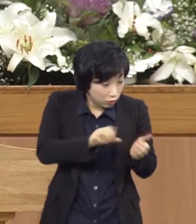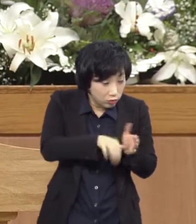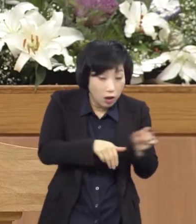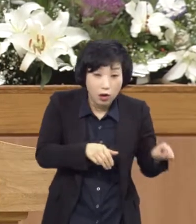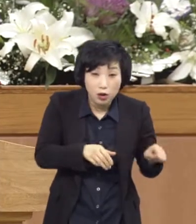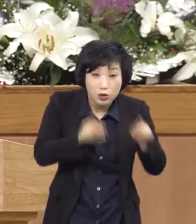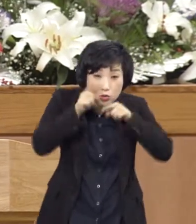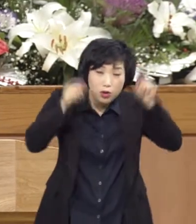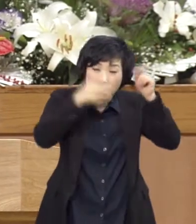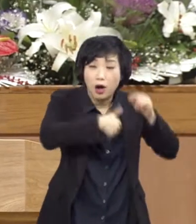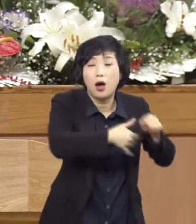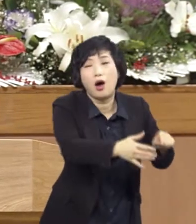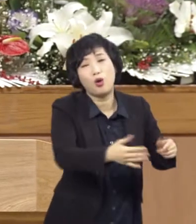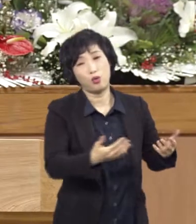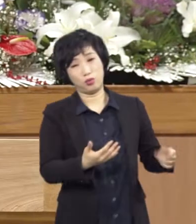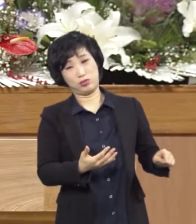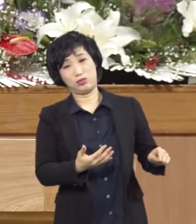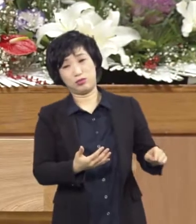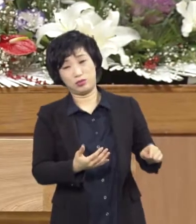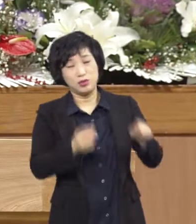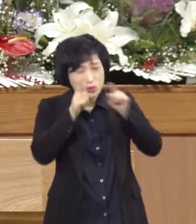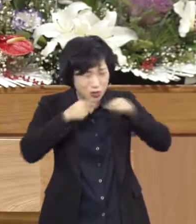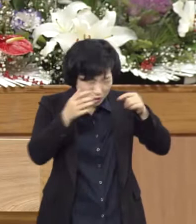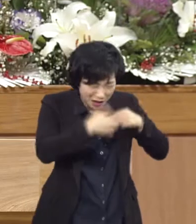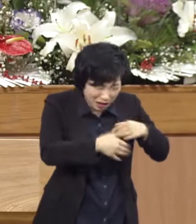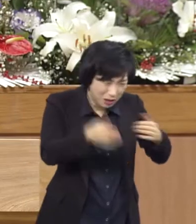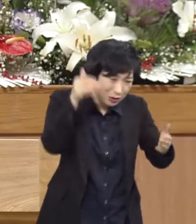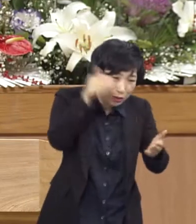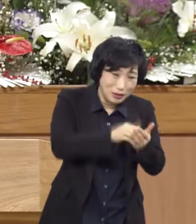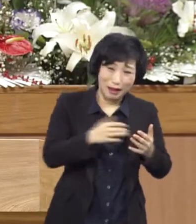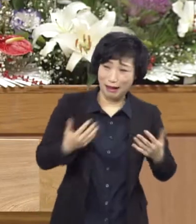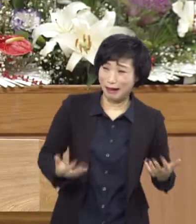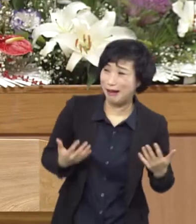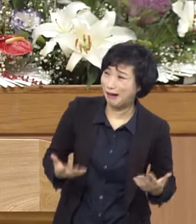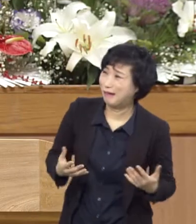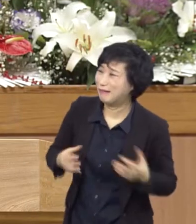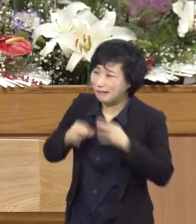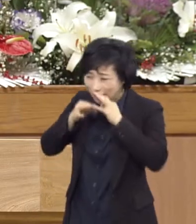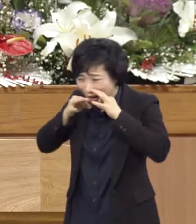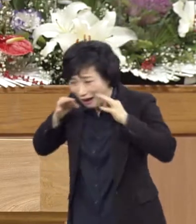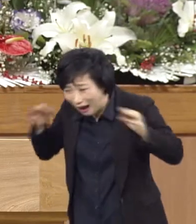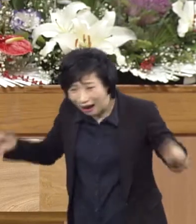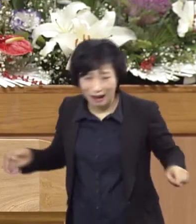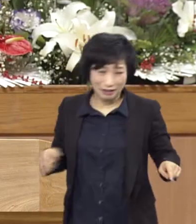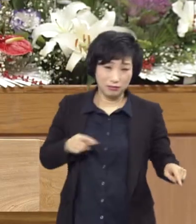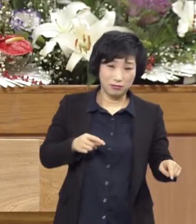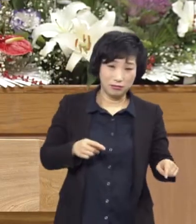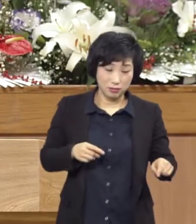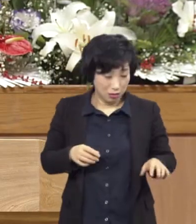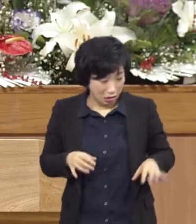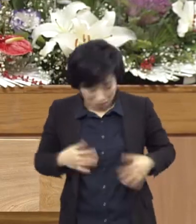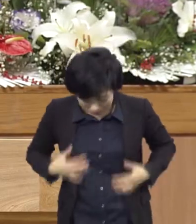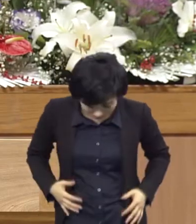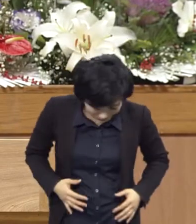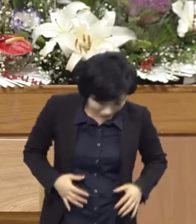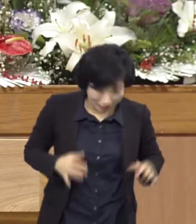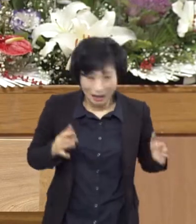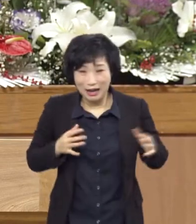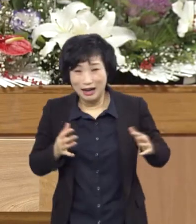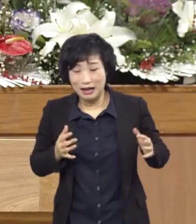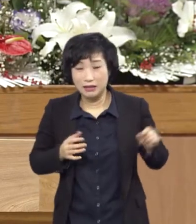지옥에 퉁복 빠지는 순간에 여기가 어디야 야 이 자식이야 지옥이야